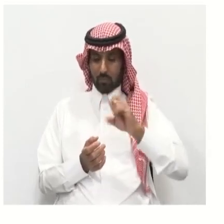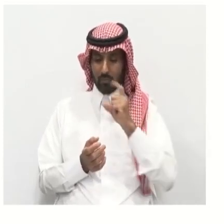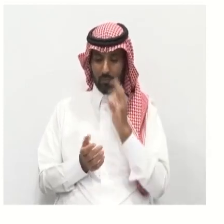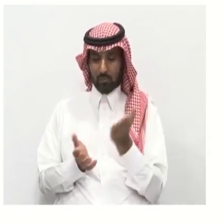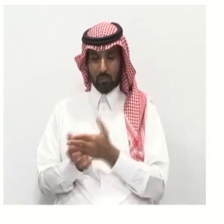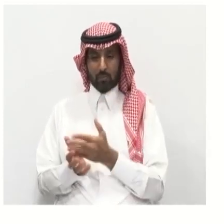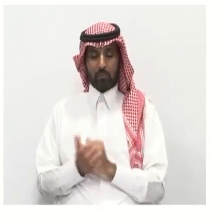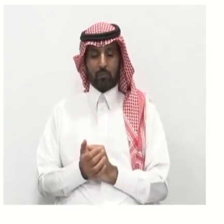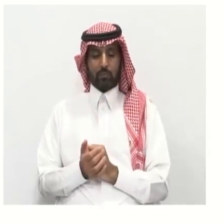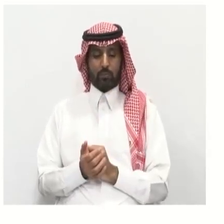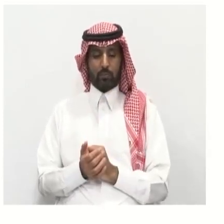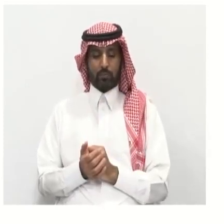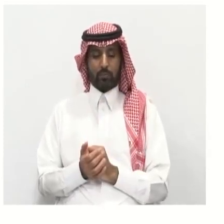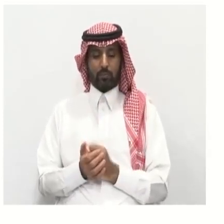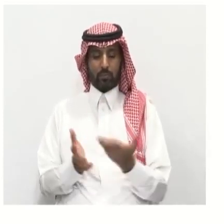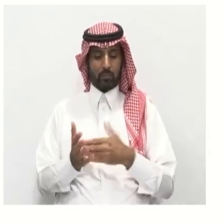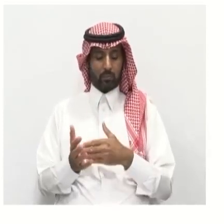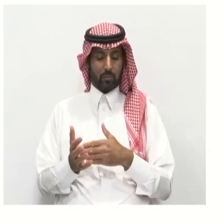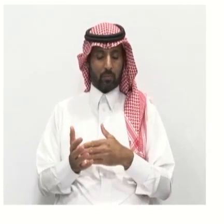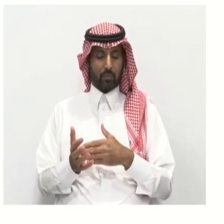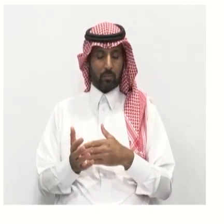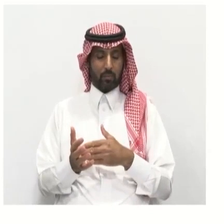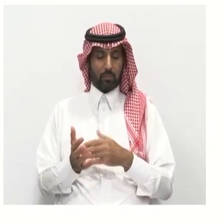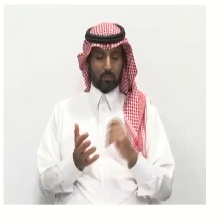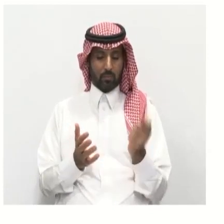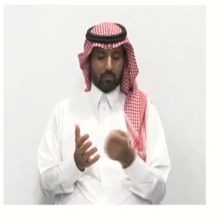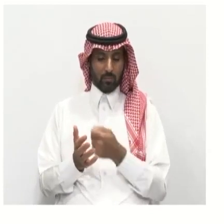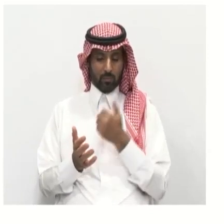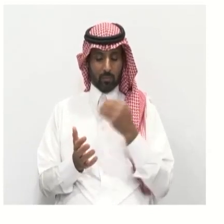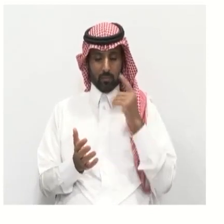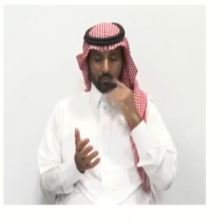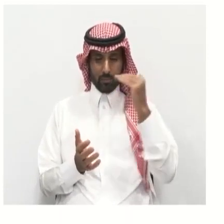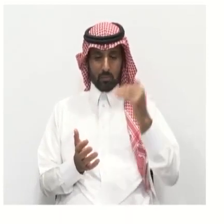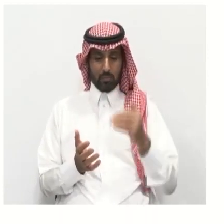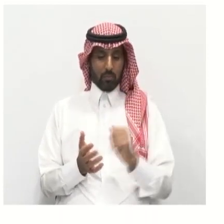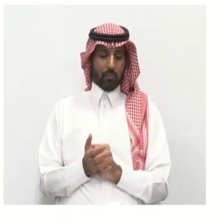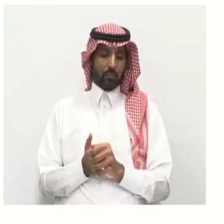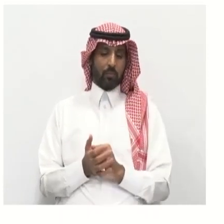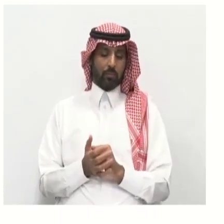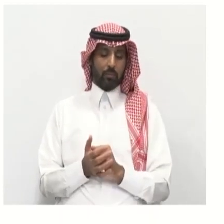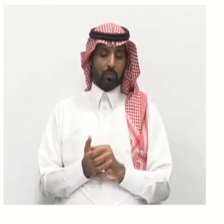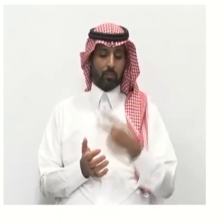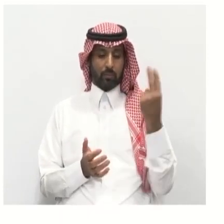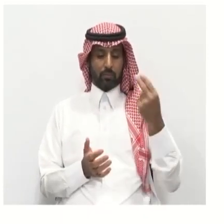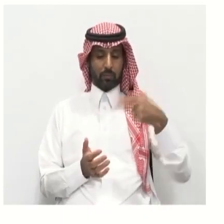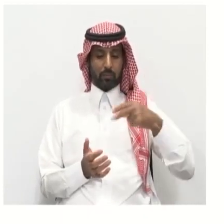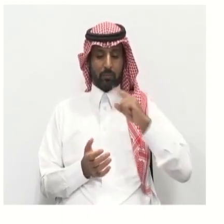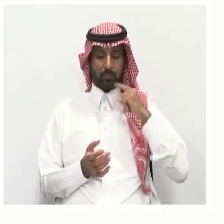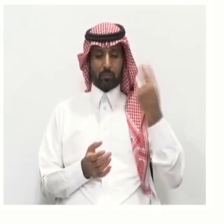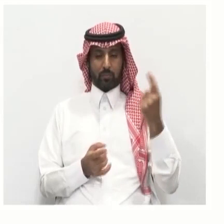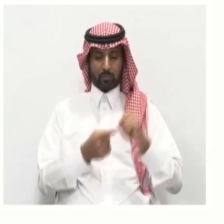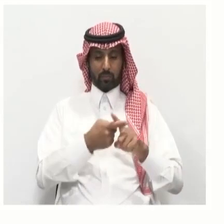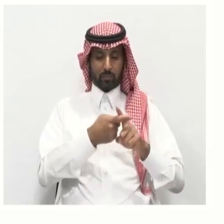بعد ذلك اخر شيء نكتب المعادله مثل ما هي التو اتش